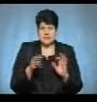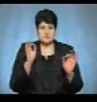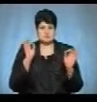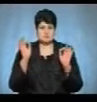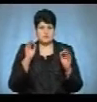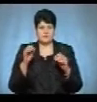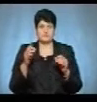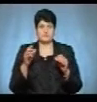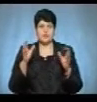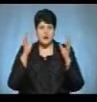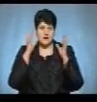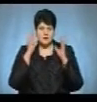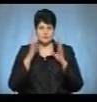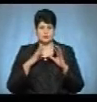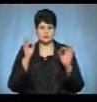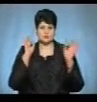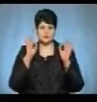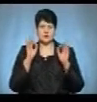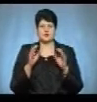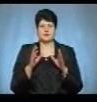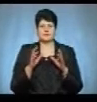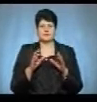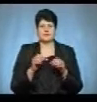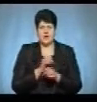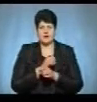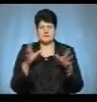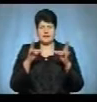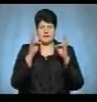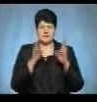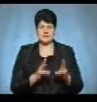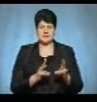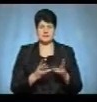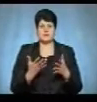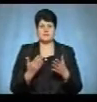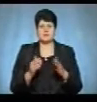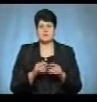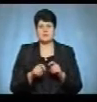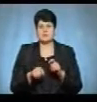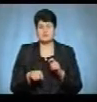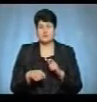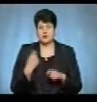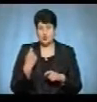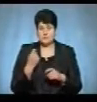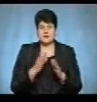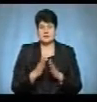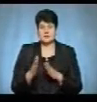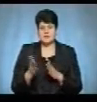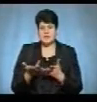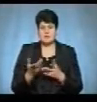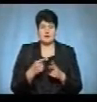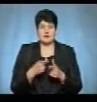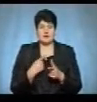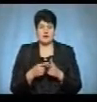проводового радіо прозвучало сповіщення про радіаційну небезпеку. Збій нової системи оповіщення управління цивільного захисту області або